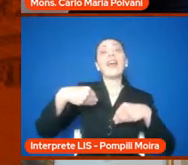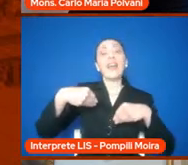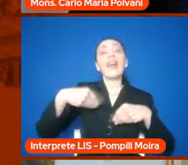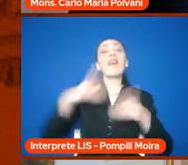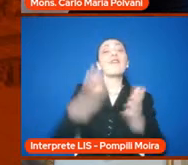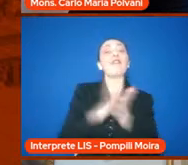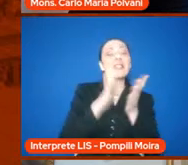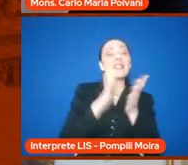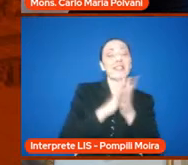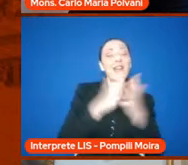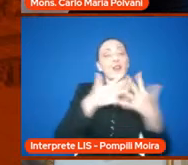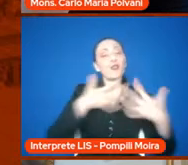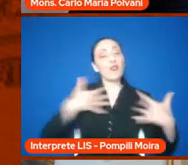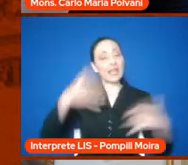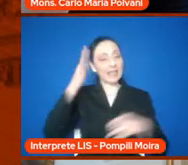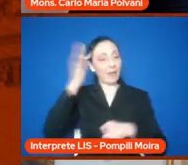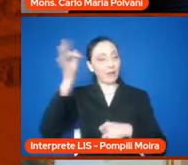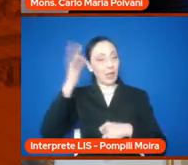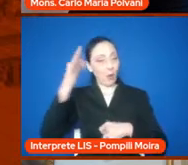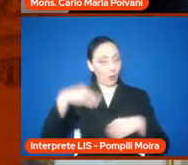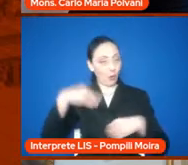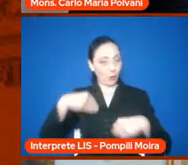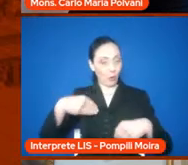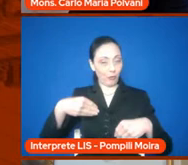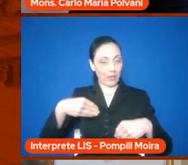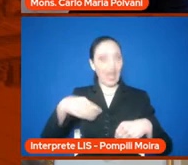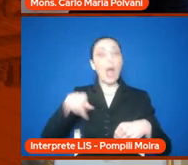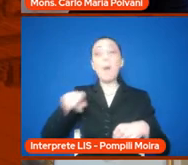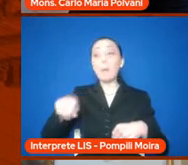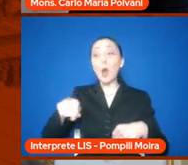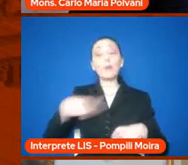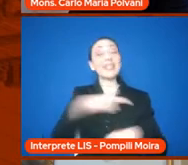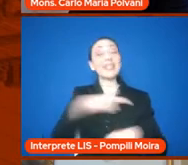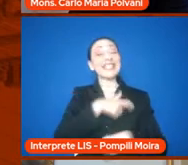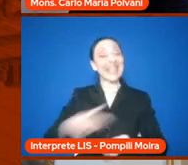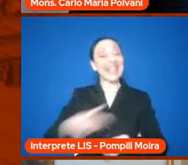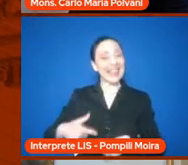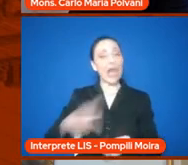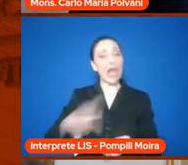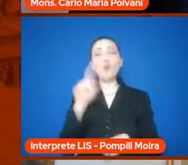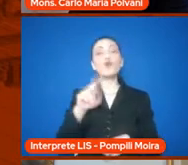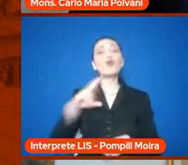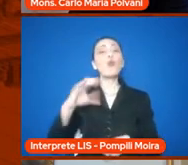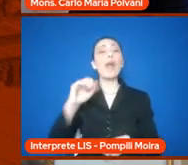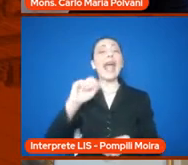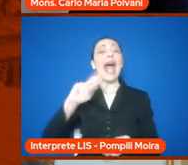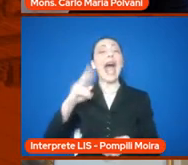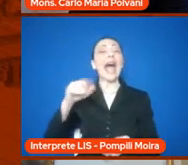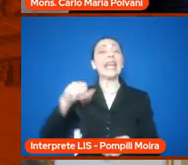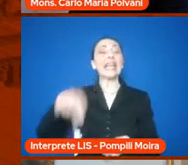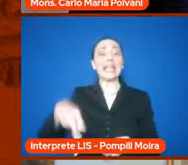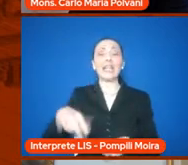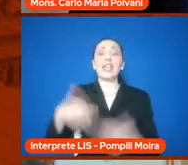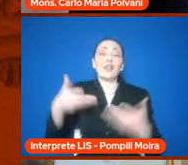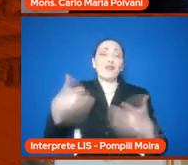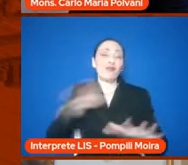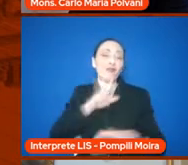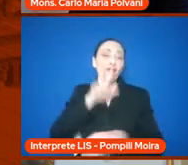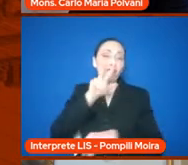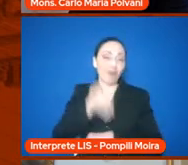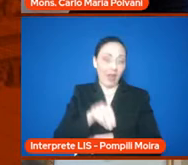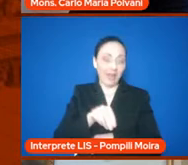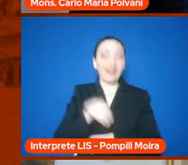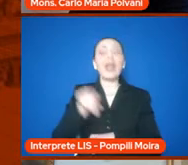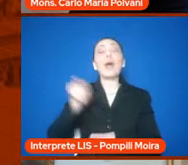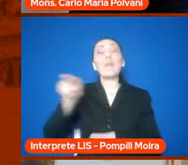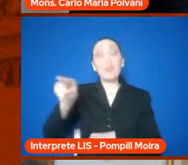presenza, e come diceva il sindaco Zuccarini, la città di Foligno ha sempre accolto tutti i suoi ospiti